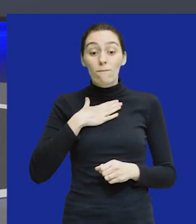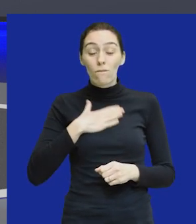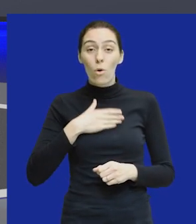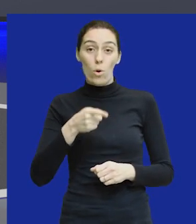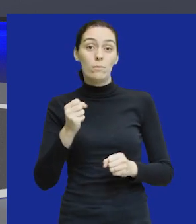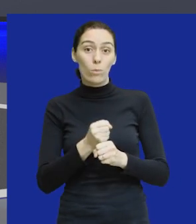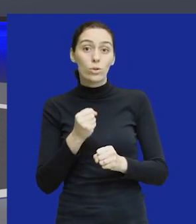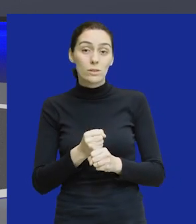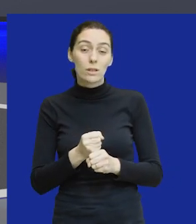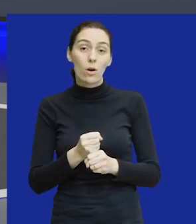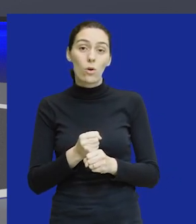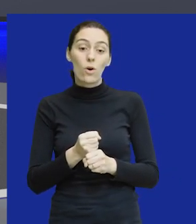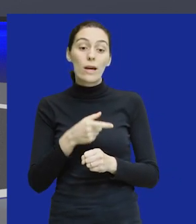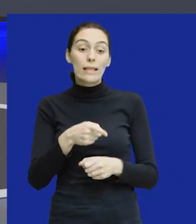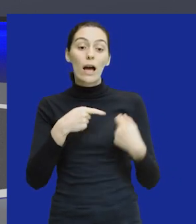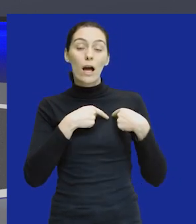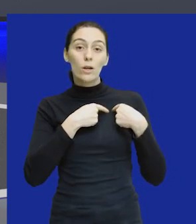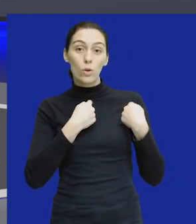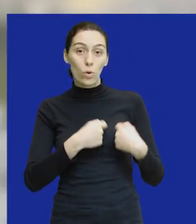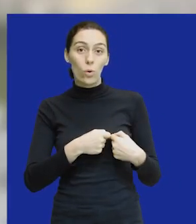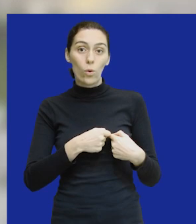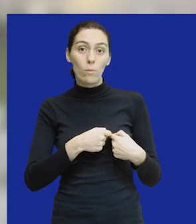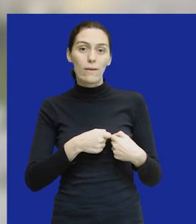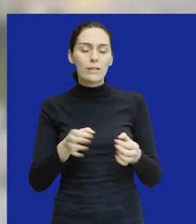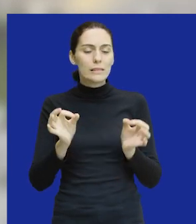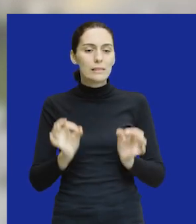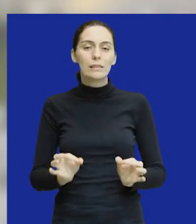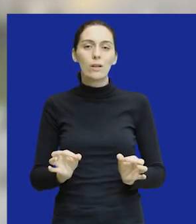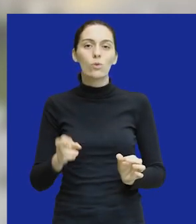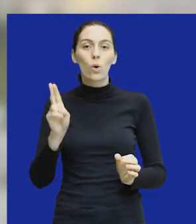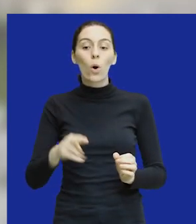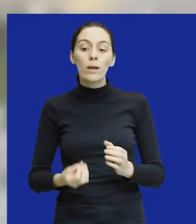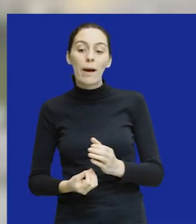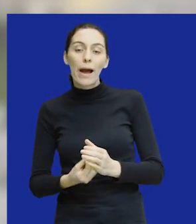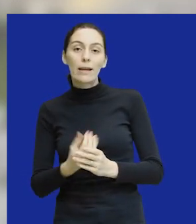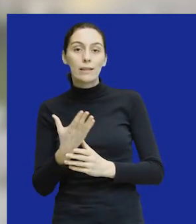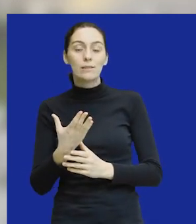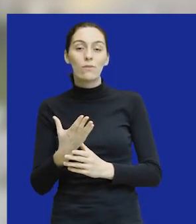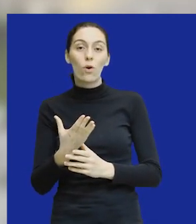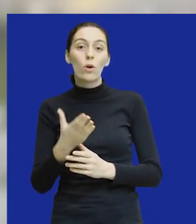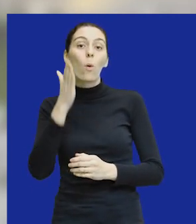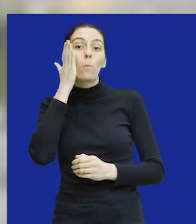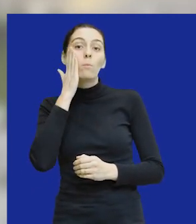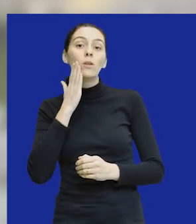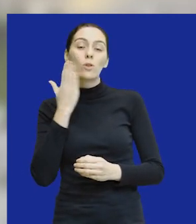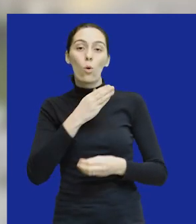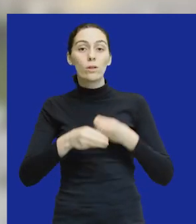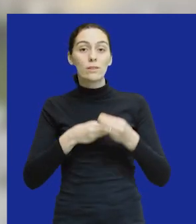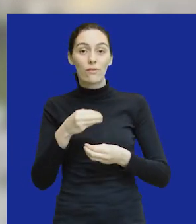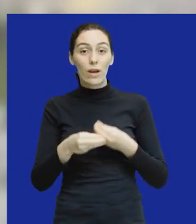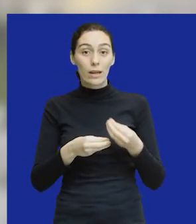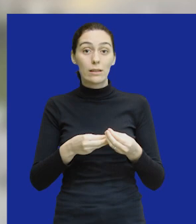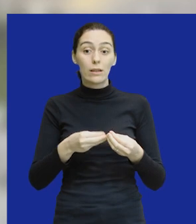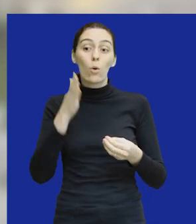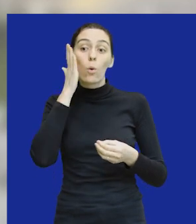ja volim taj posao, ta ljubav je sigurno ima izvorište i u milosti Duha